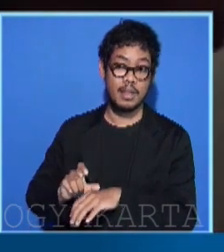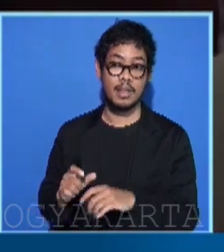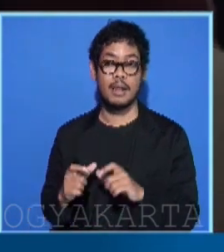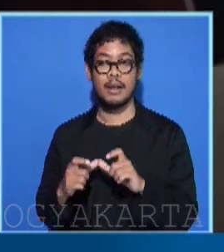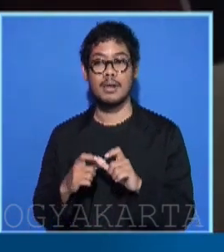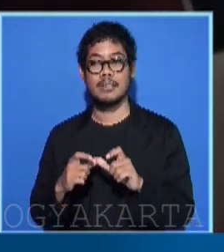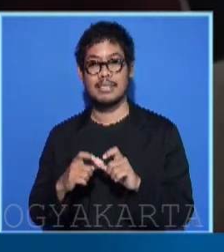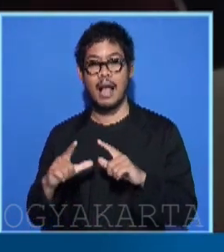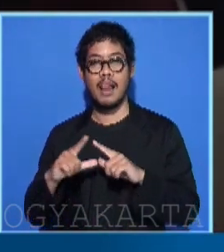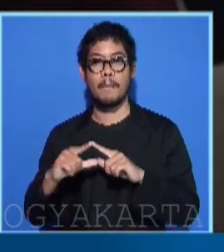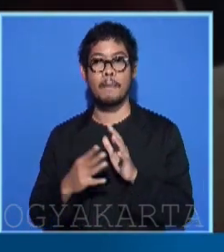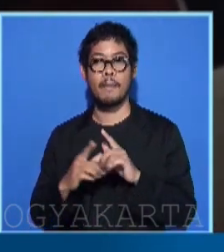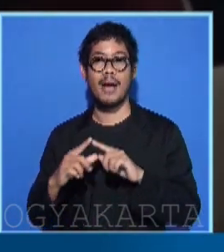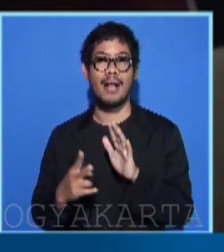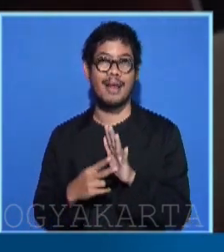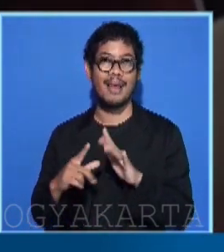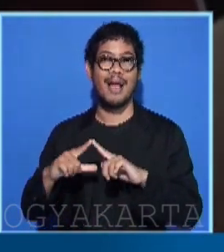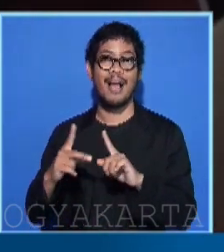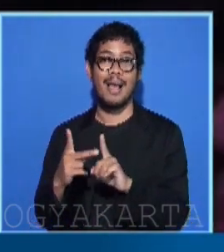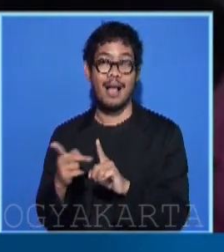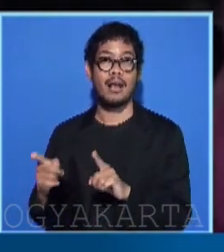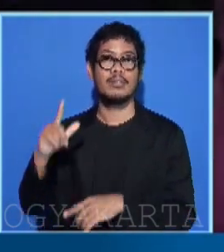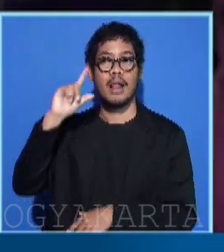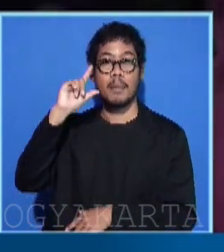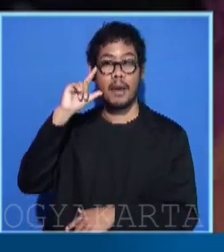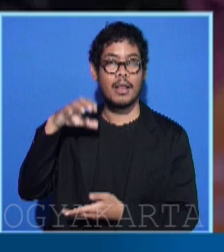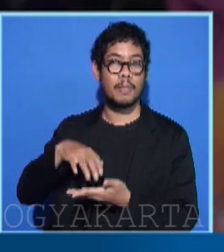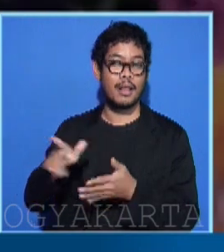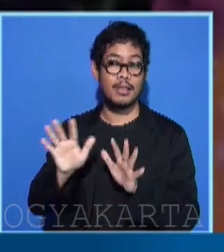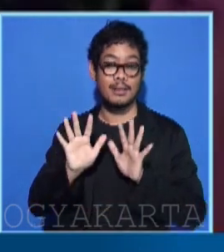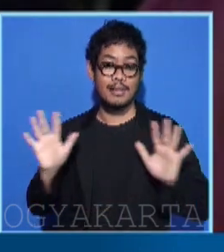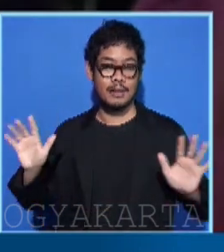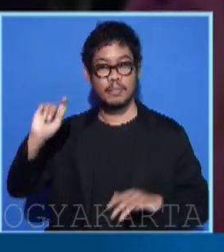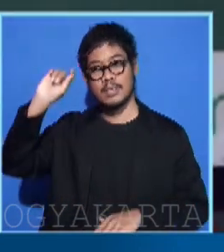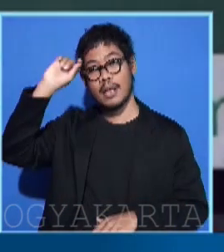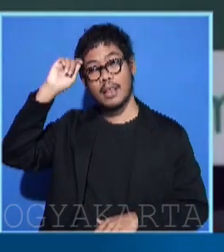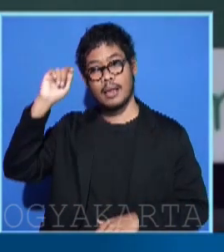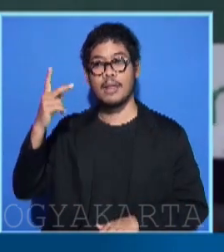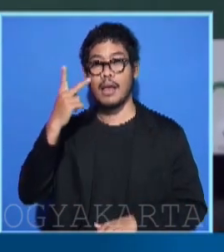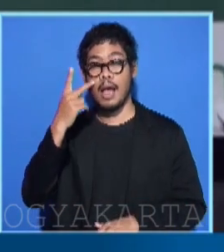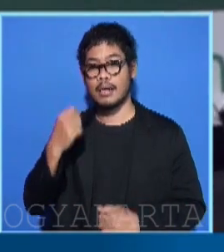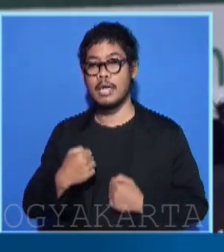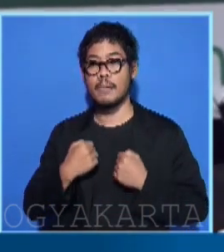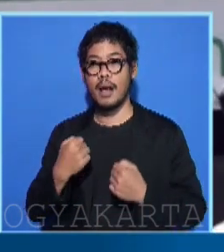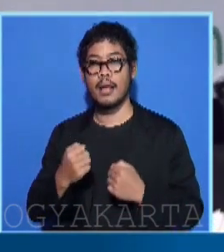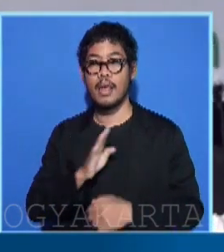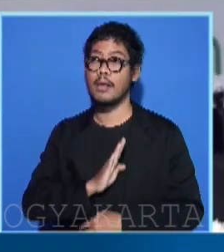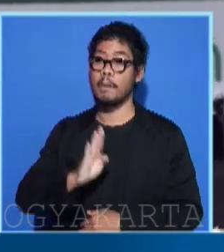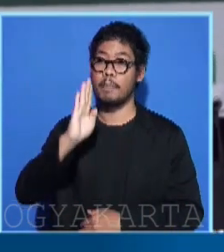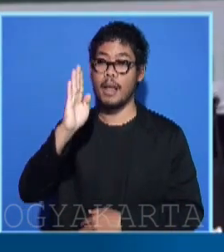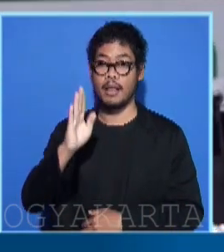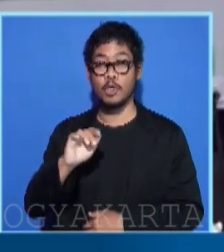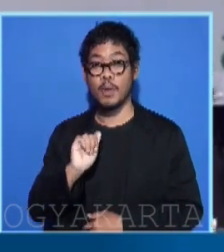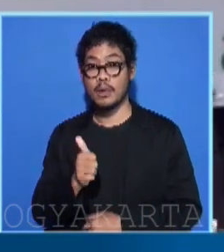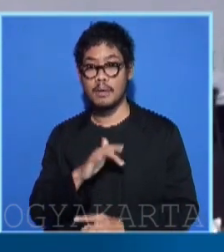Sleman para jemah juga diingatkan agar terus menjaga semangat dan karakter dalam beragama sehingga terwujud masyarakat